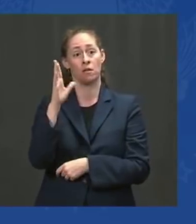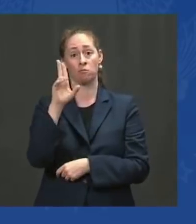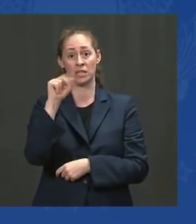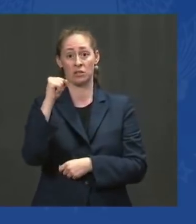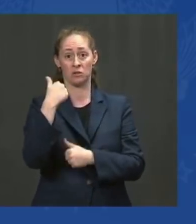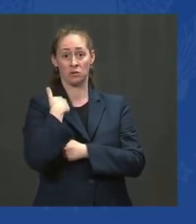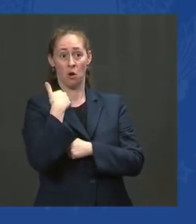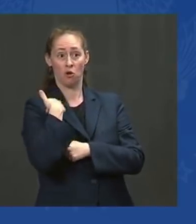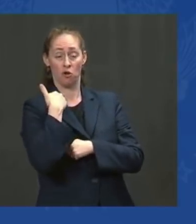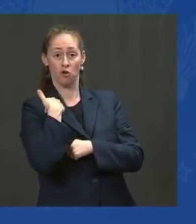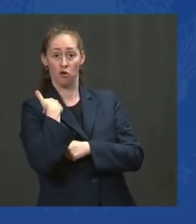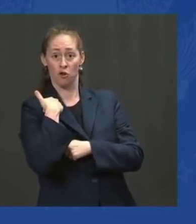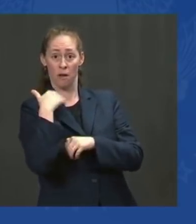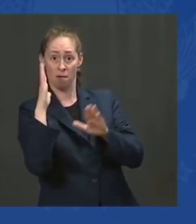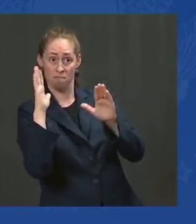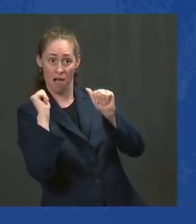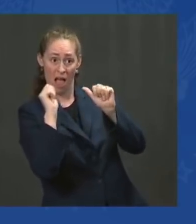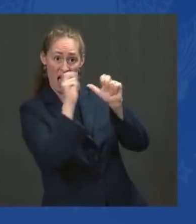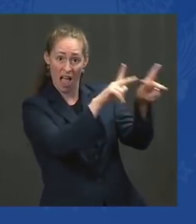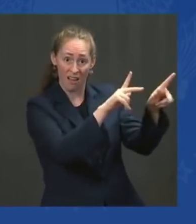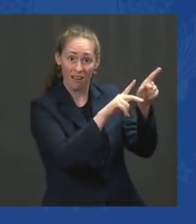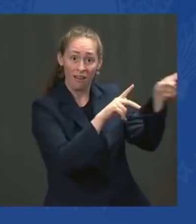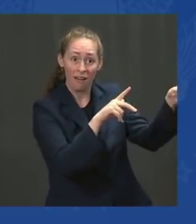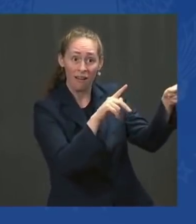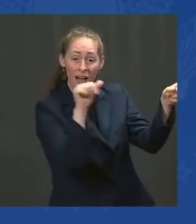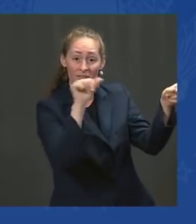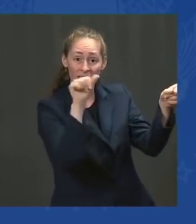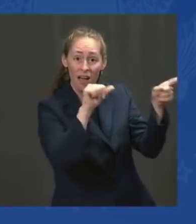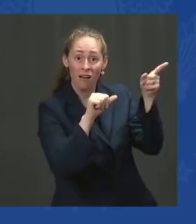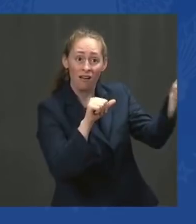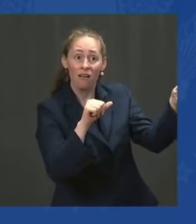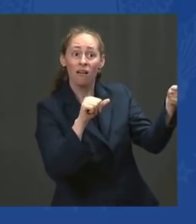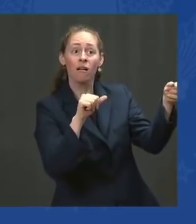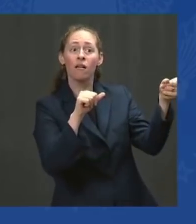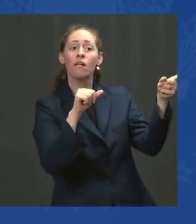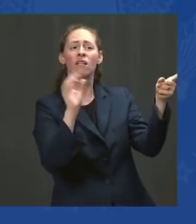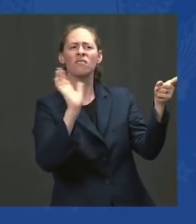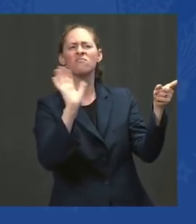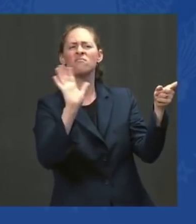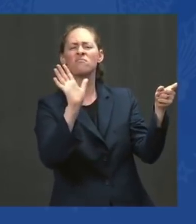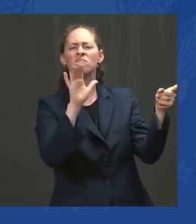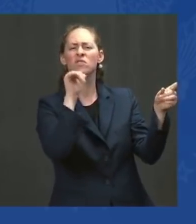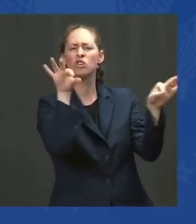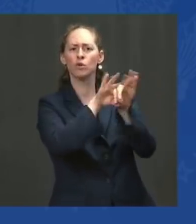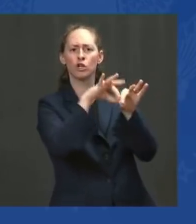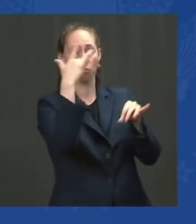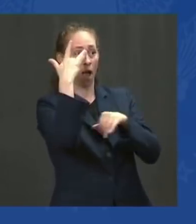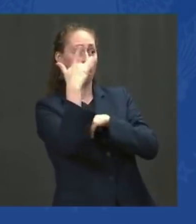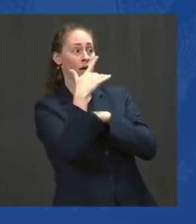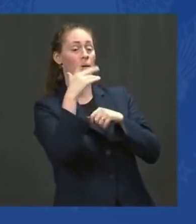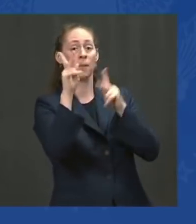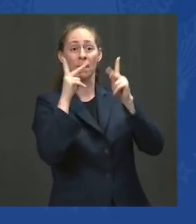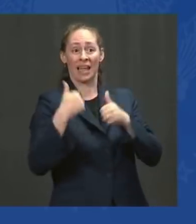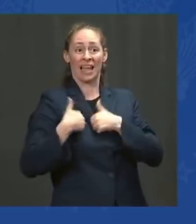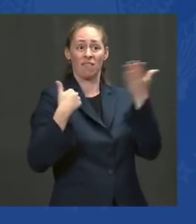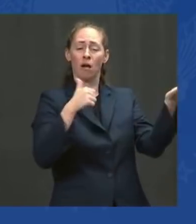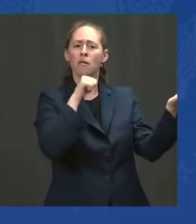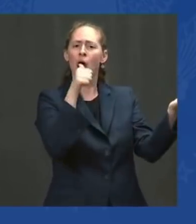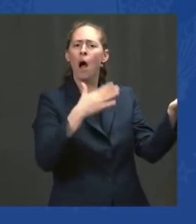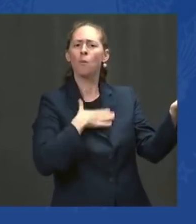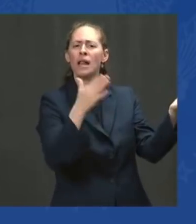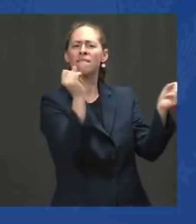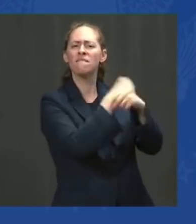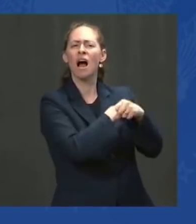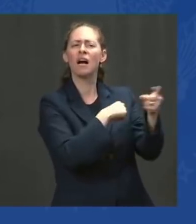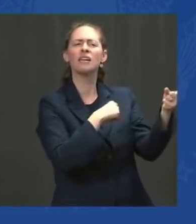利益所以拜登就撤出美军，做出了以上的这样一些辩护。